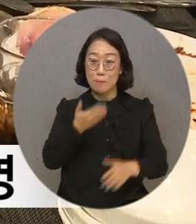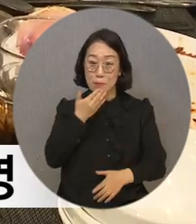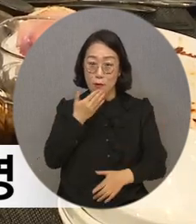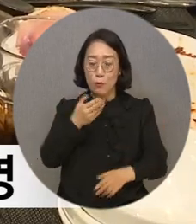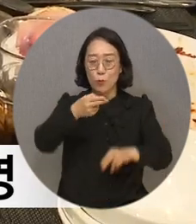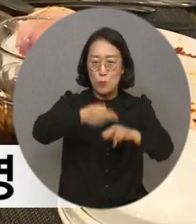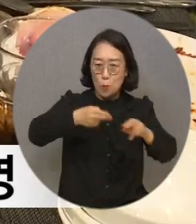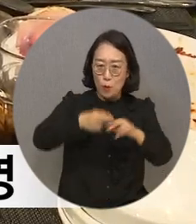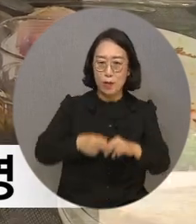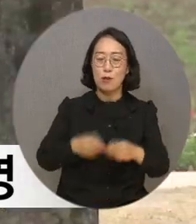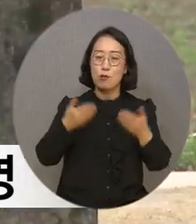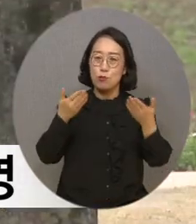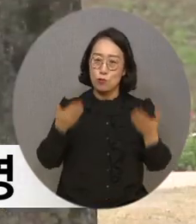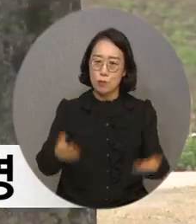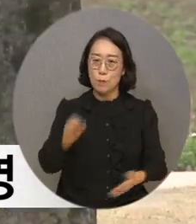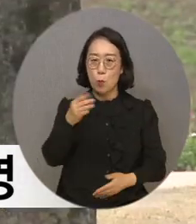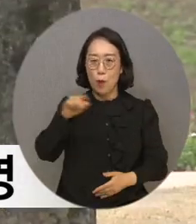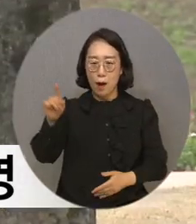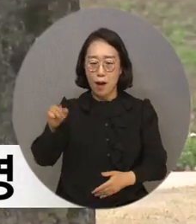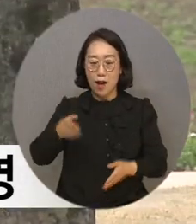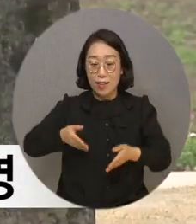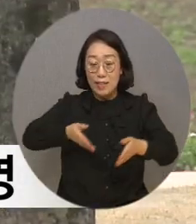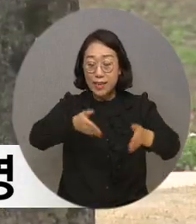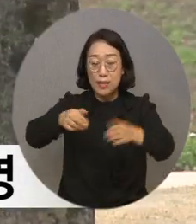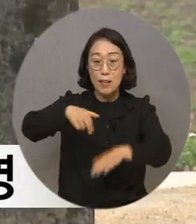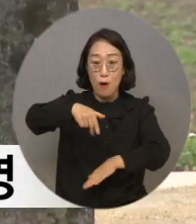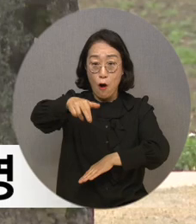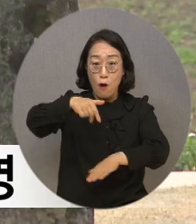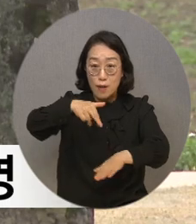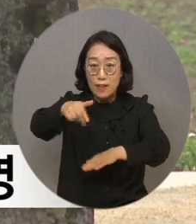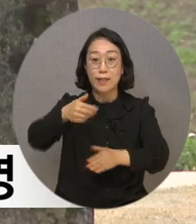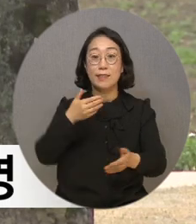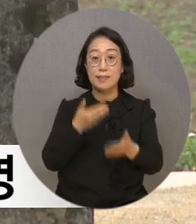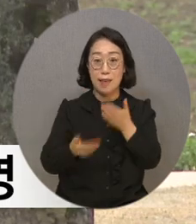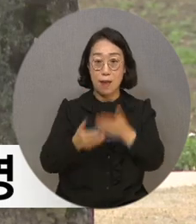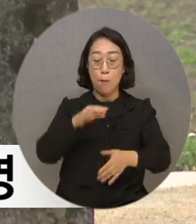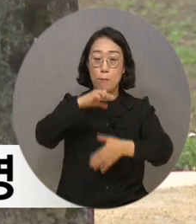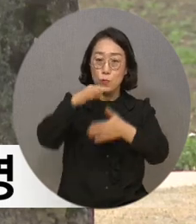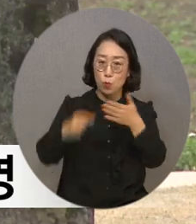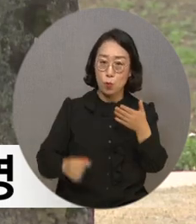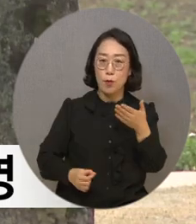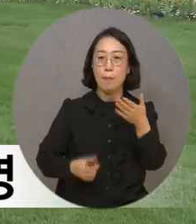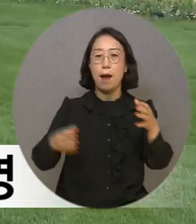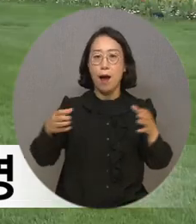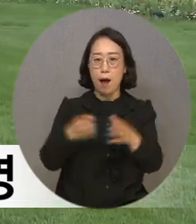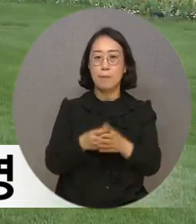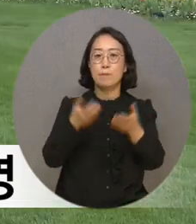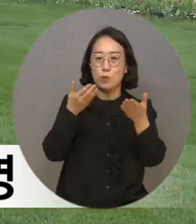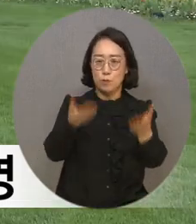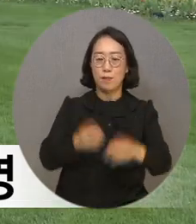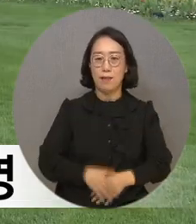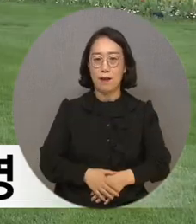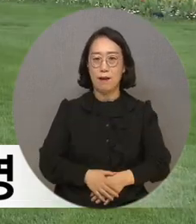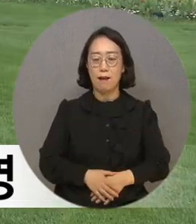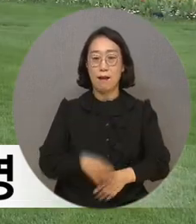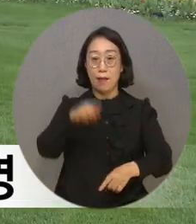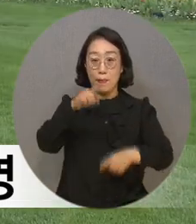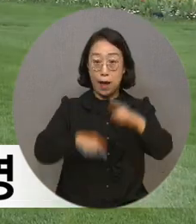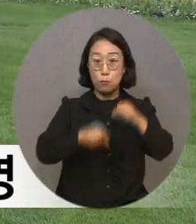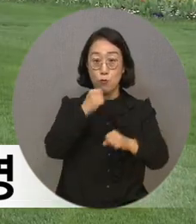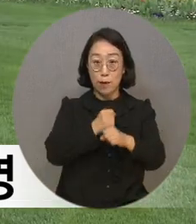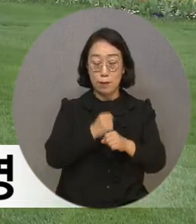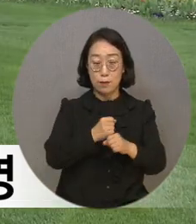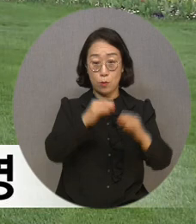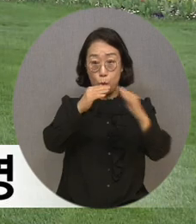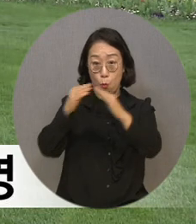명상, 요가, 어신길 걷기 등 웰니스 프로그램이 함께 제공됩니다. 삼남으로 지어진 총